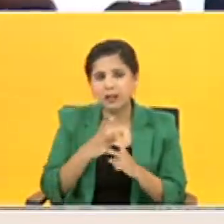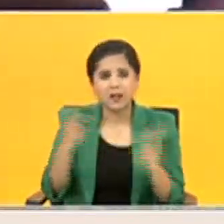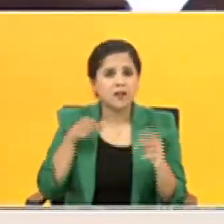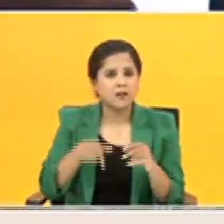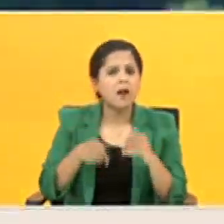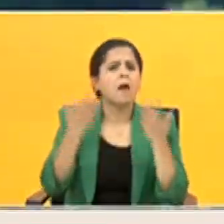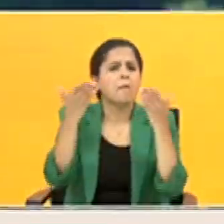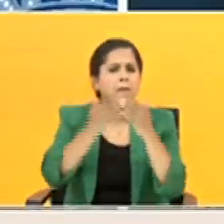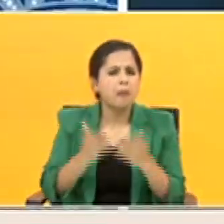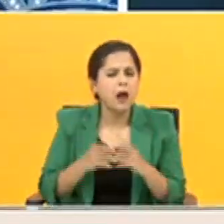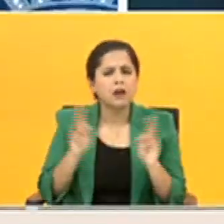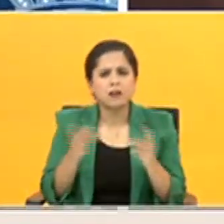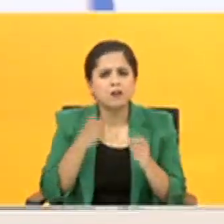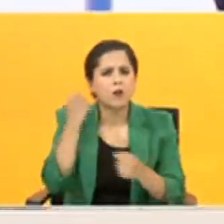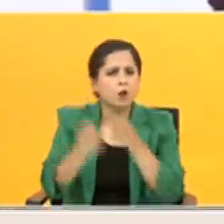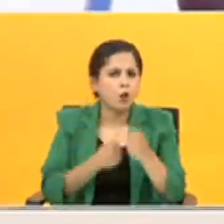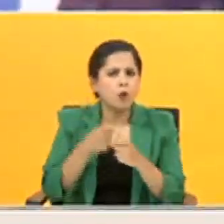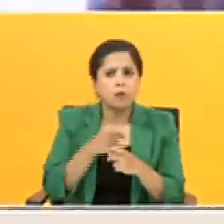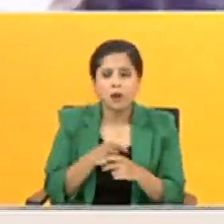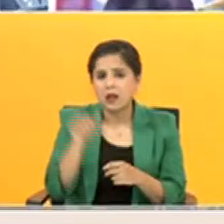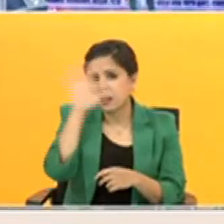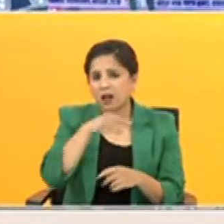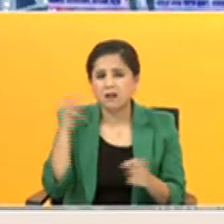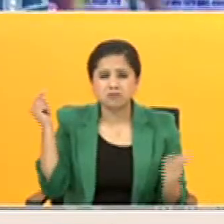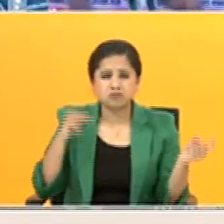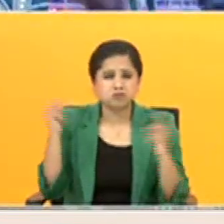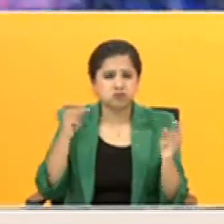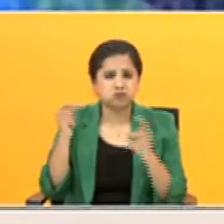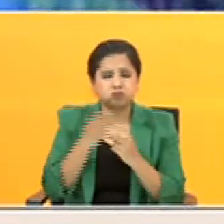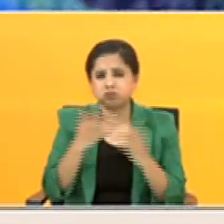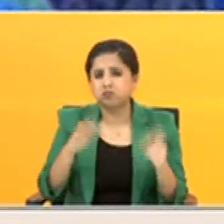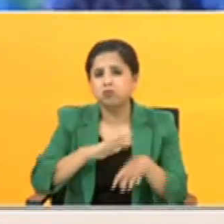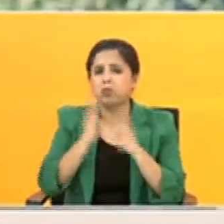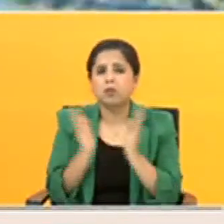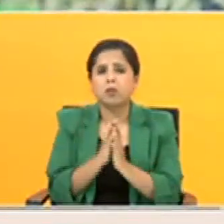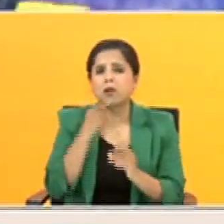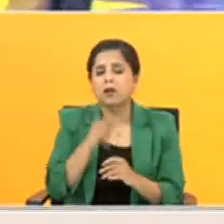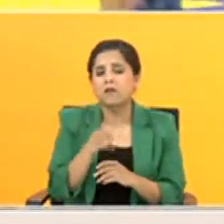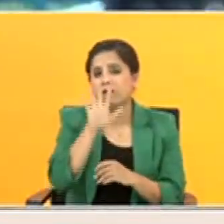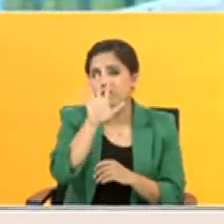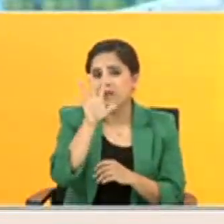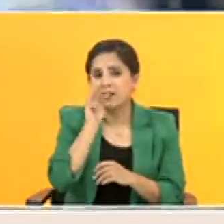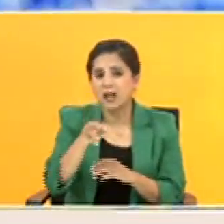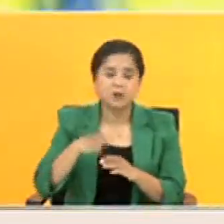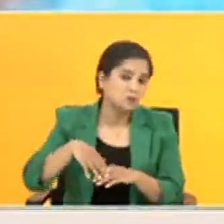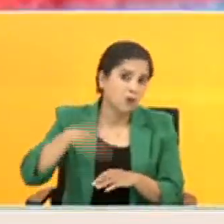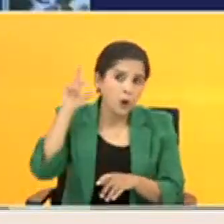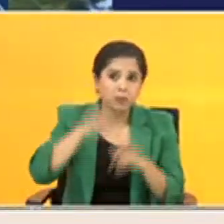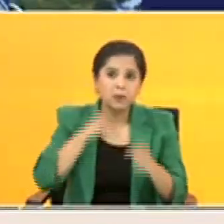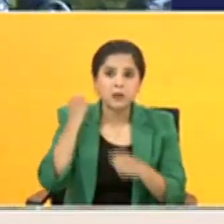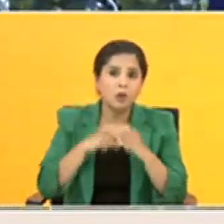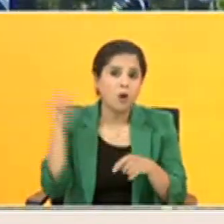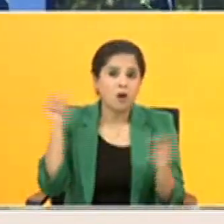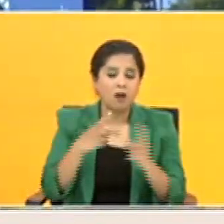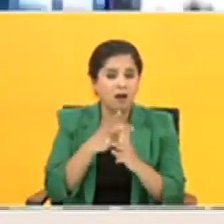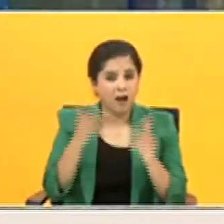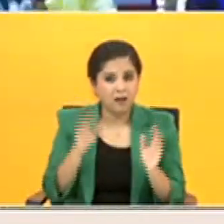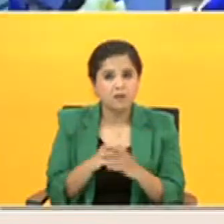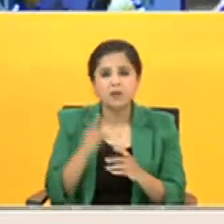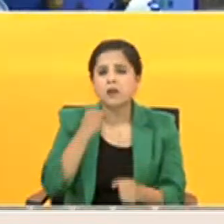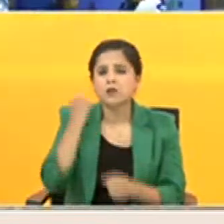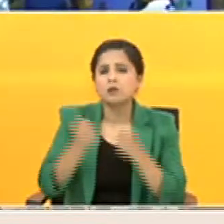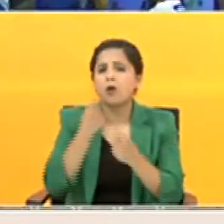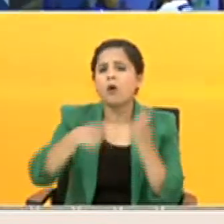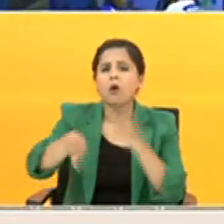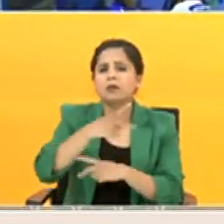हुए थे। पूरे भारत से वहां पहुंचे एथलीट्स की संख्या 5,000 से भी ज्यादा थी। इन एथलीट्स